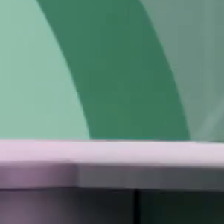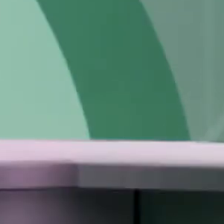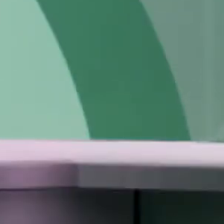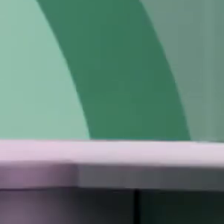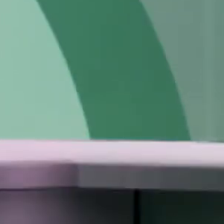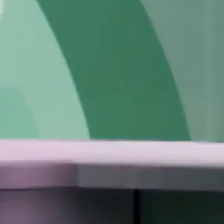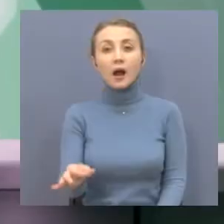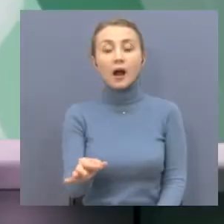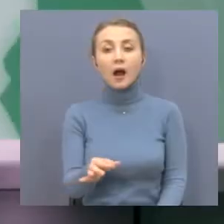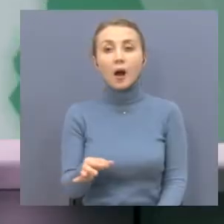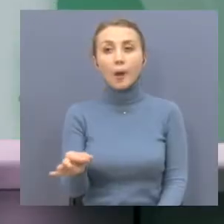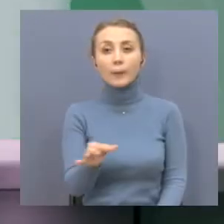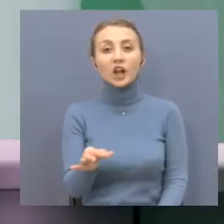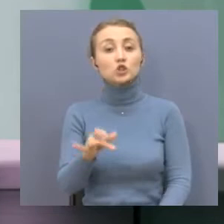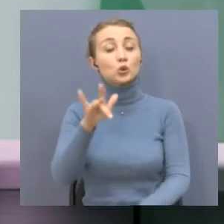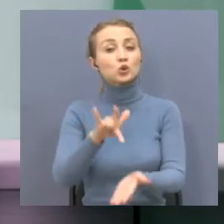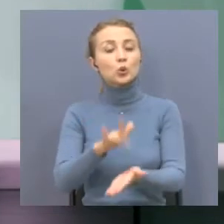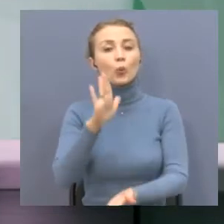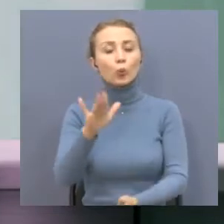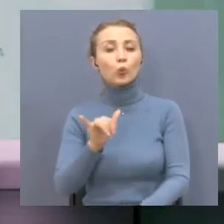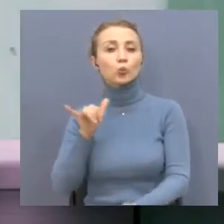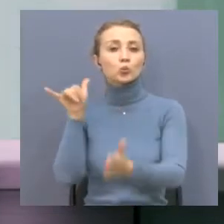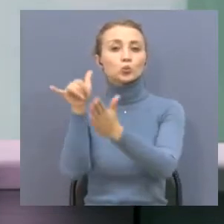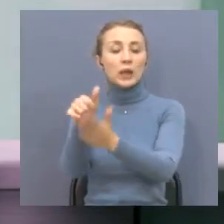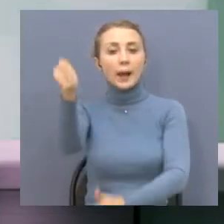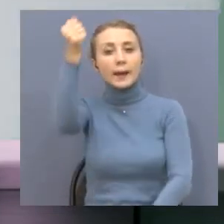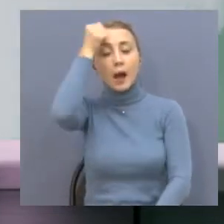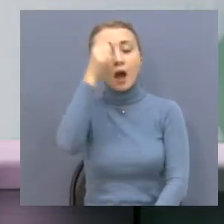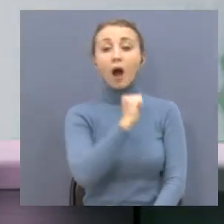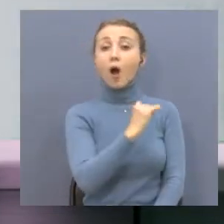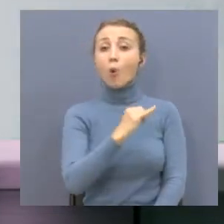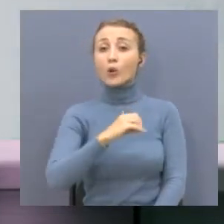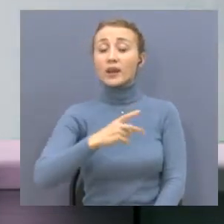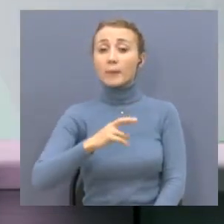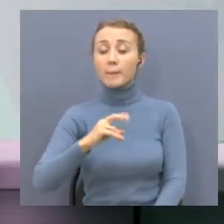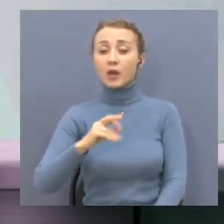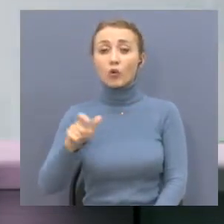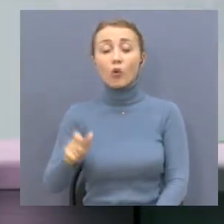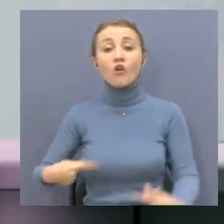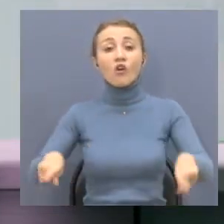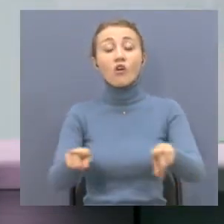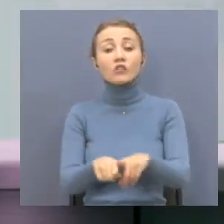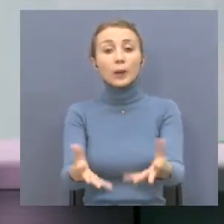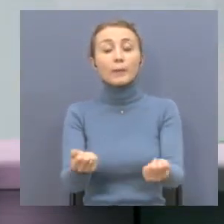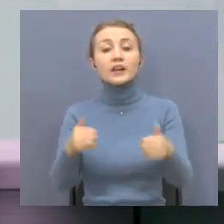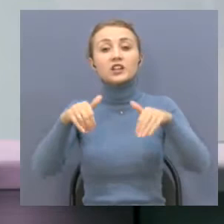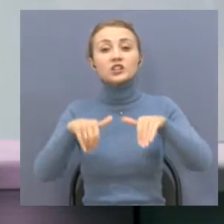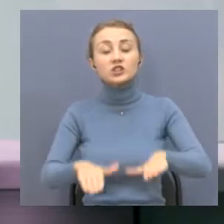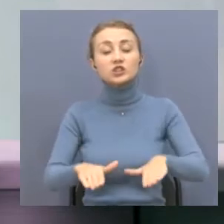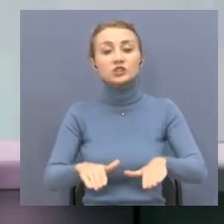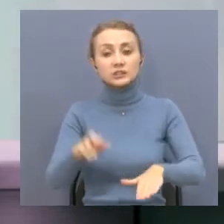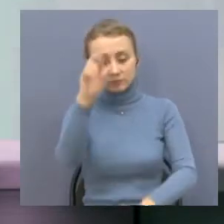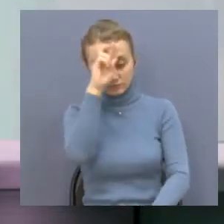Облыс орталығында Еркін Әуелбековке ескерткіш орнатылмақ. Бұл үкіметтің арнайы шешімі. Ел социалистік еңбек ері, мемлекет қайраткері